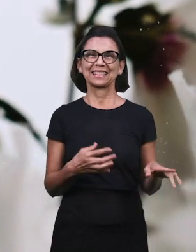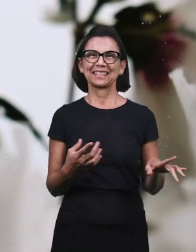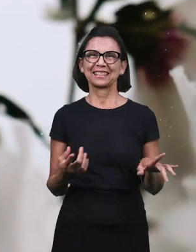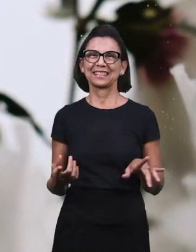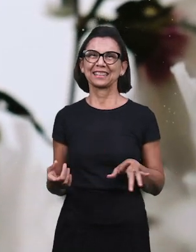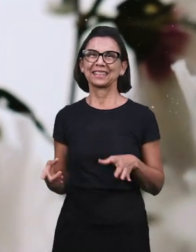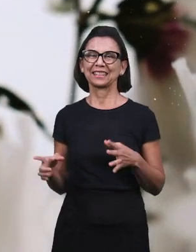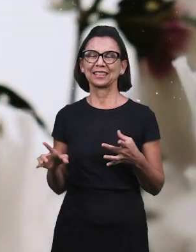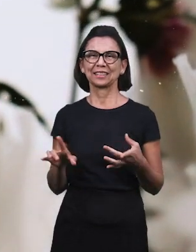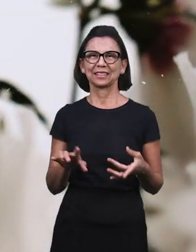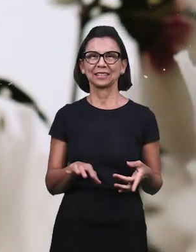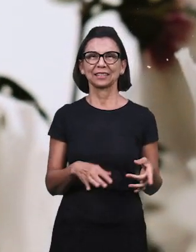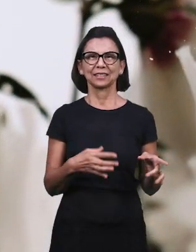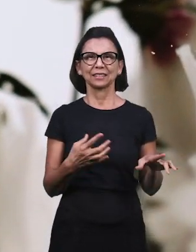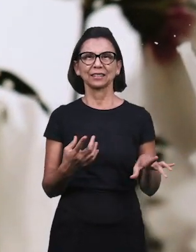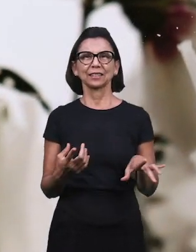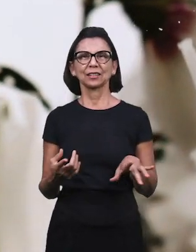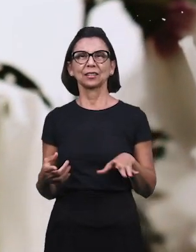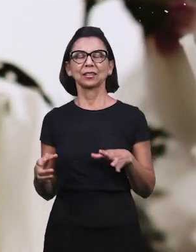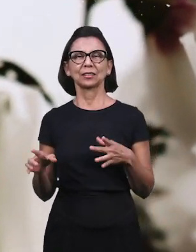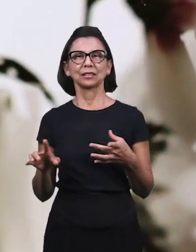Leva tu contigo o